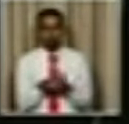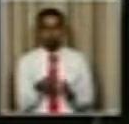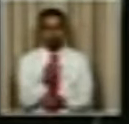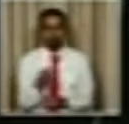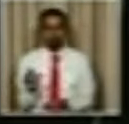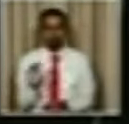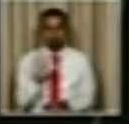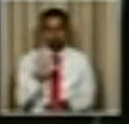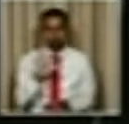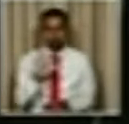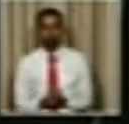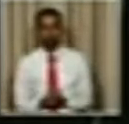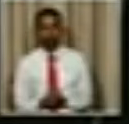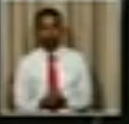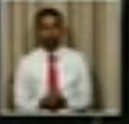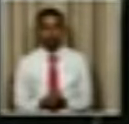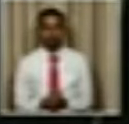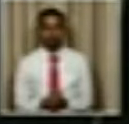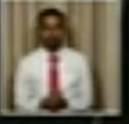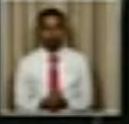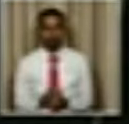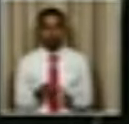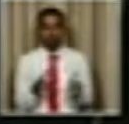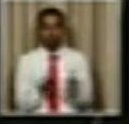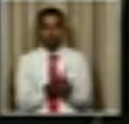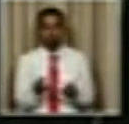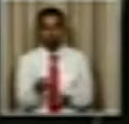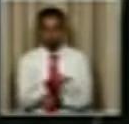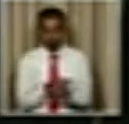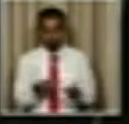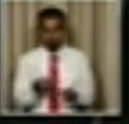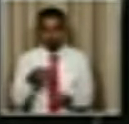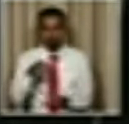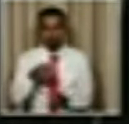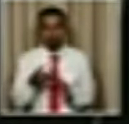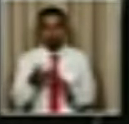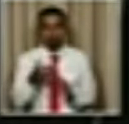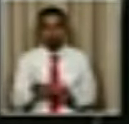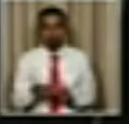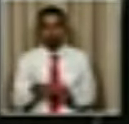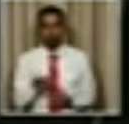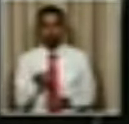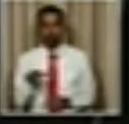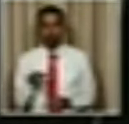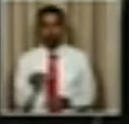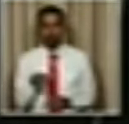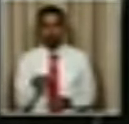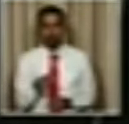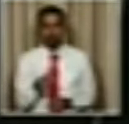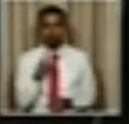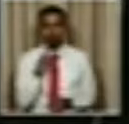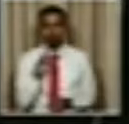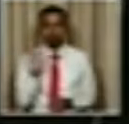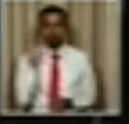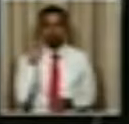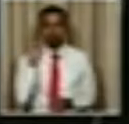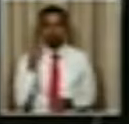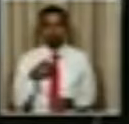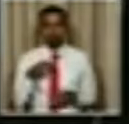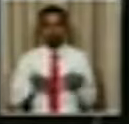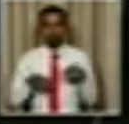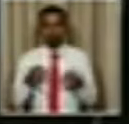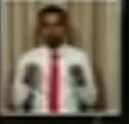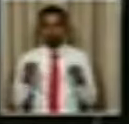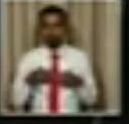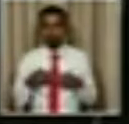නම් පස් දෙනයි. ඒකට කියන්නේ ඒ කමිටුවක් පත් කළා ගමේ ඉන්න අන්න මුලින්ම තෝරනවා අර අපිට ඡන්ද නොදීපු